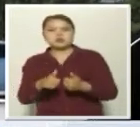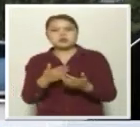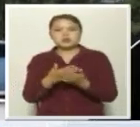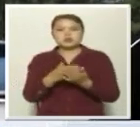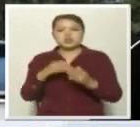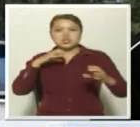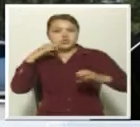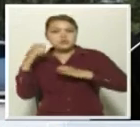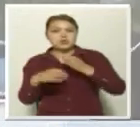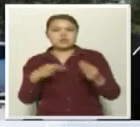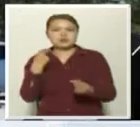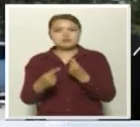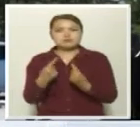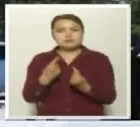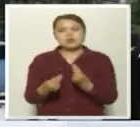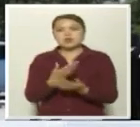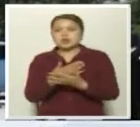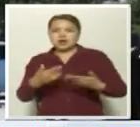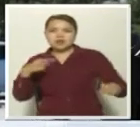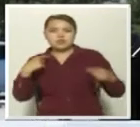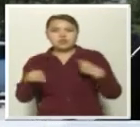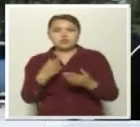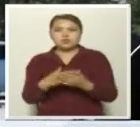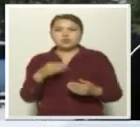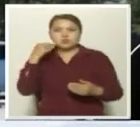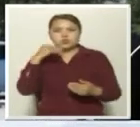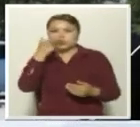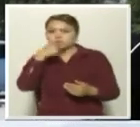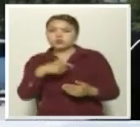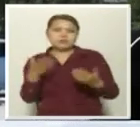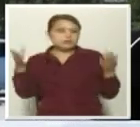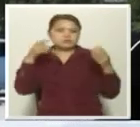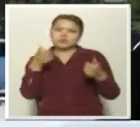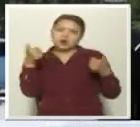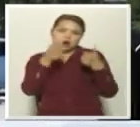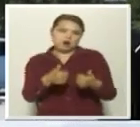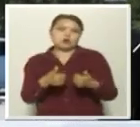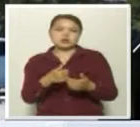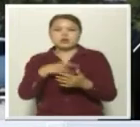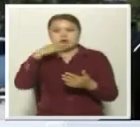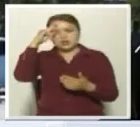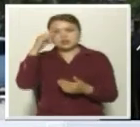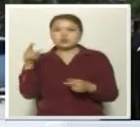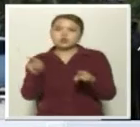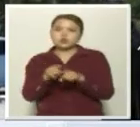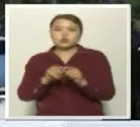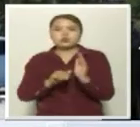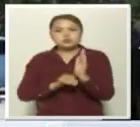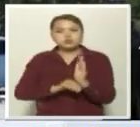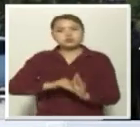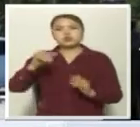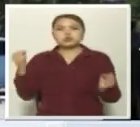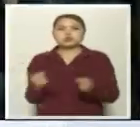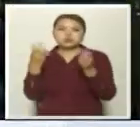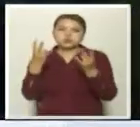мира. Для болельщиков тоже созданы все условия. Думаю, что для поднятия уровня казахстанского футбола необходимо готовить хорошие футбольные